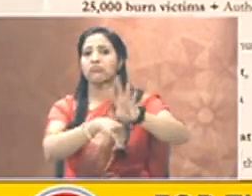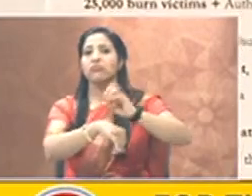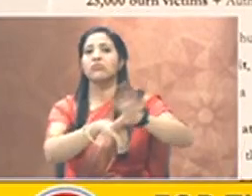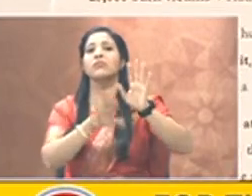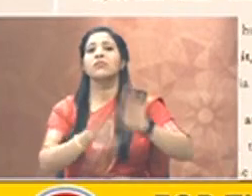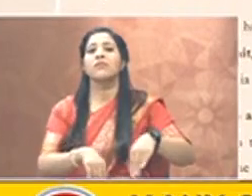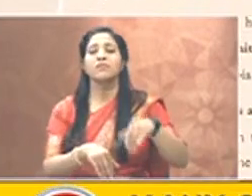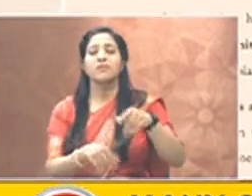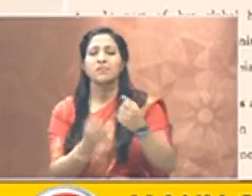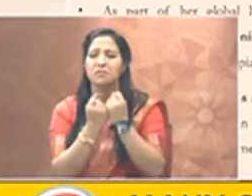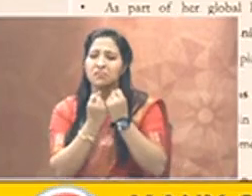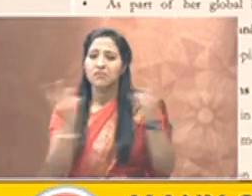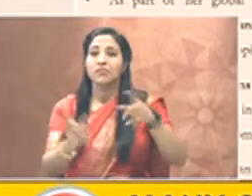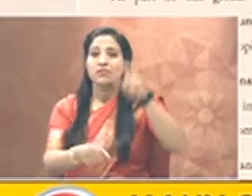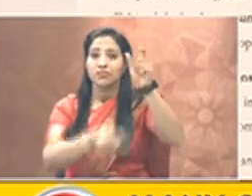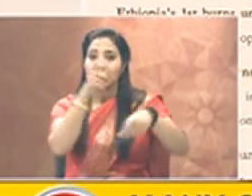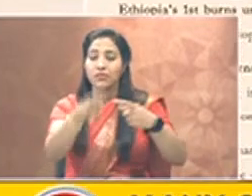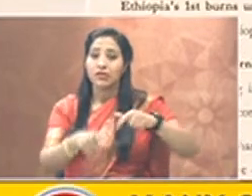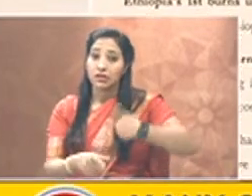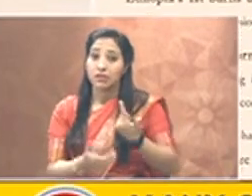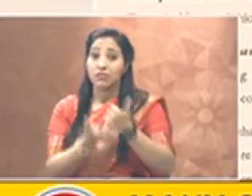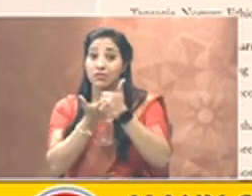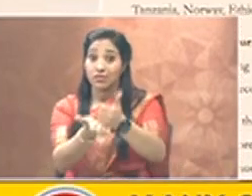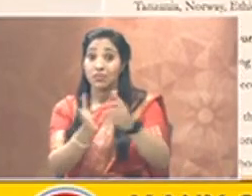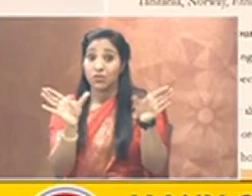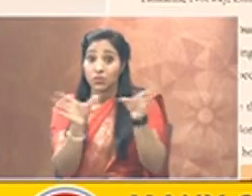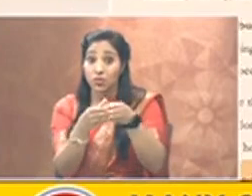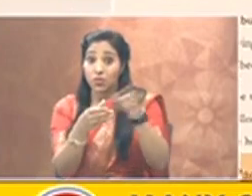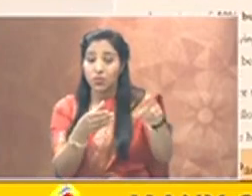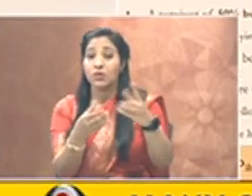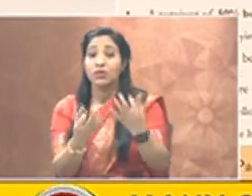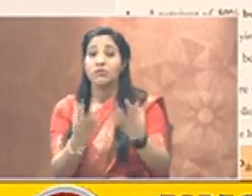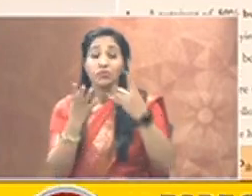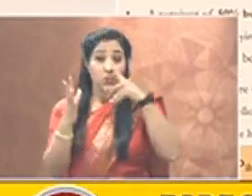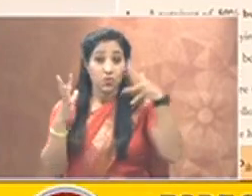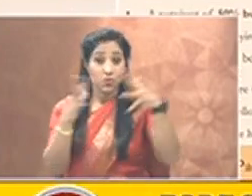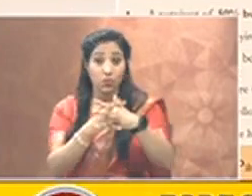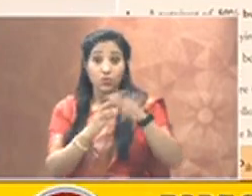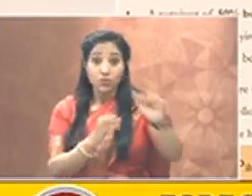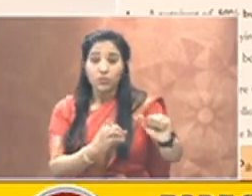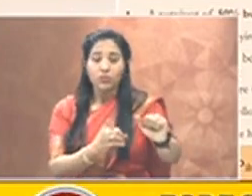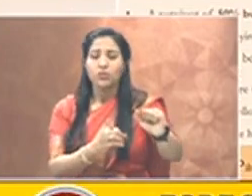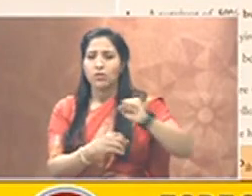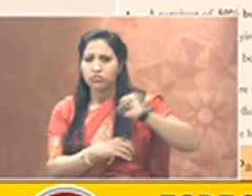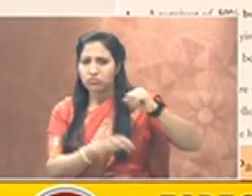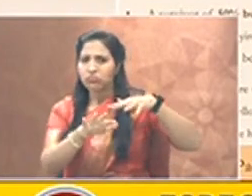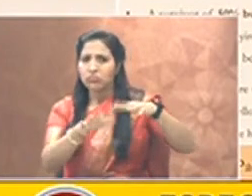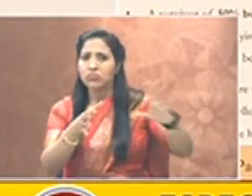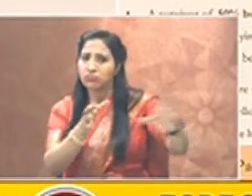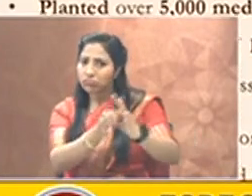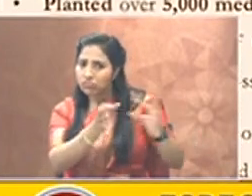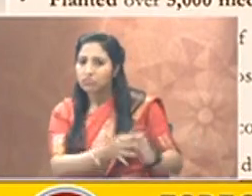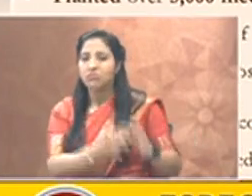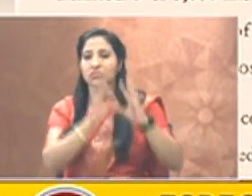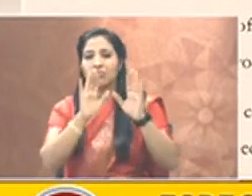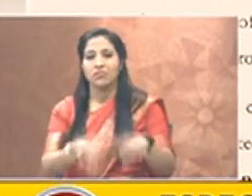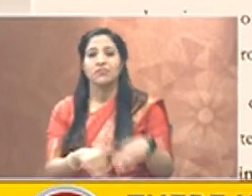हैं। कई लोग तो सेल्फ हेल्प ग्रुप, विशेषकर नारी शक्ति के अभियान से लोगों को जोड़ने में जुटे